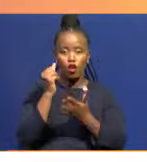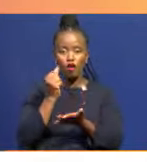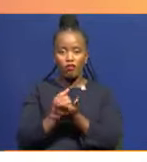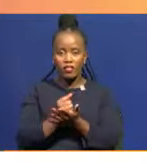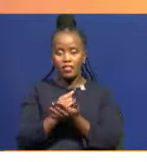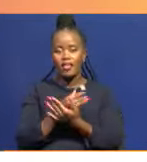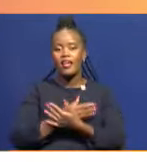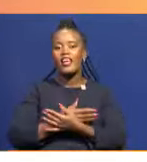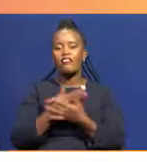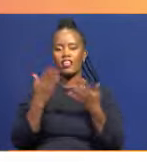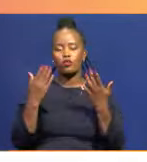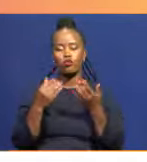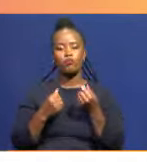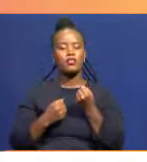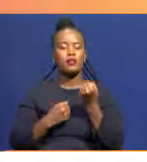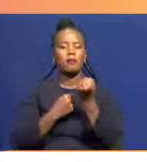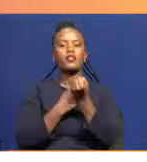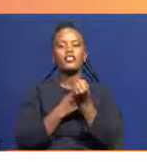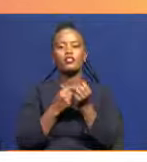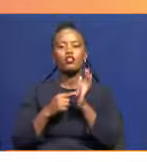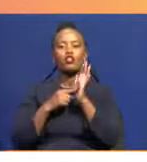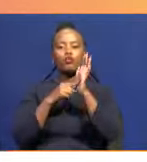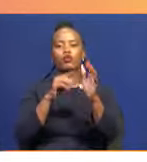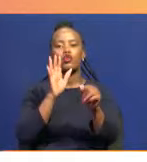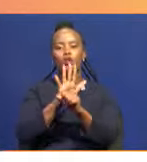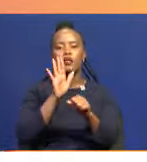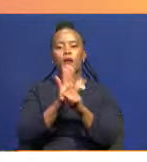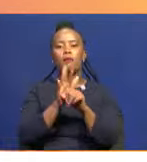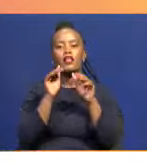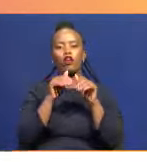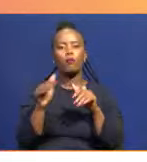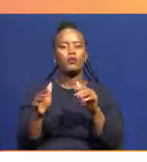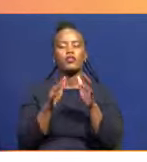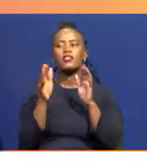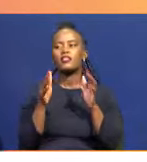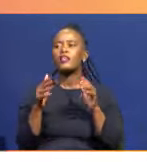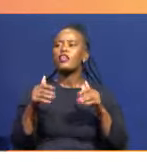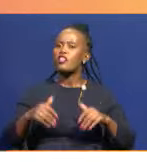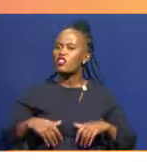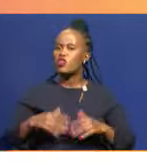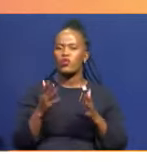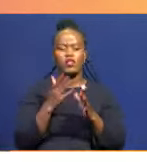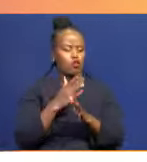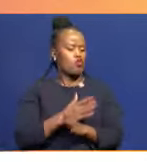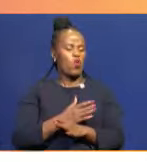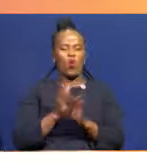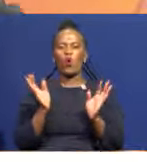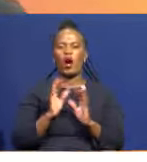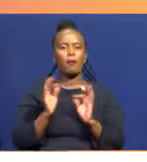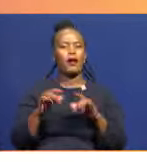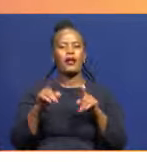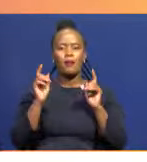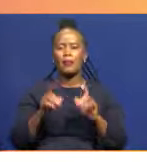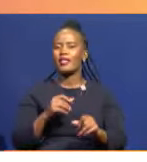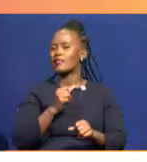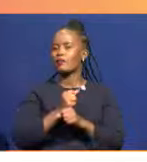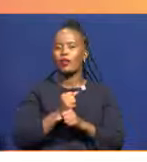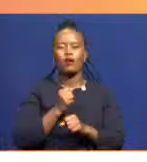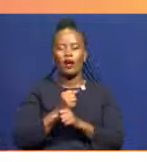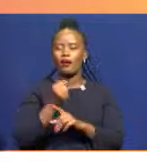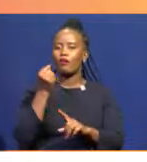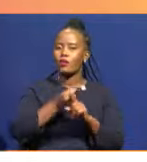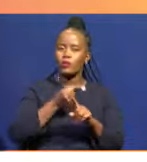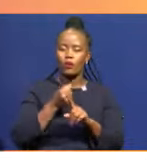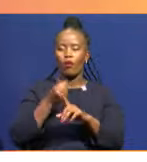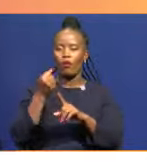wataweza kusaidiwa na waonyeshwe zile nafasi ziko. So kwa hivyo tupishe vijana tuamke tuende kwa hizo ofisi kwa sababu